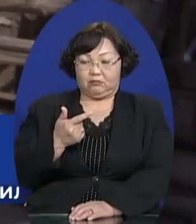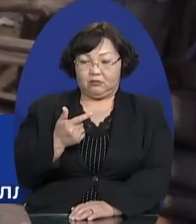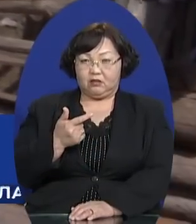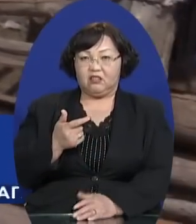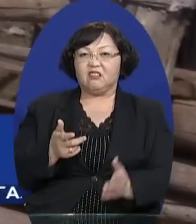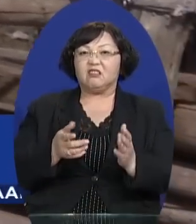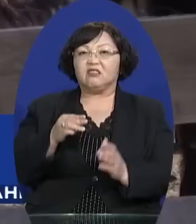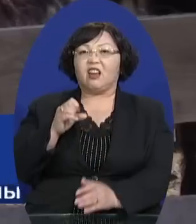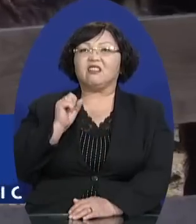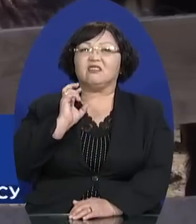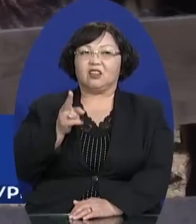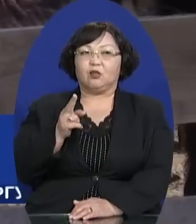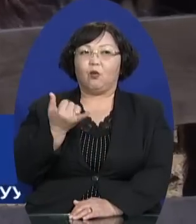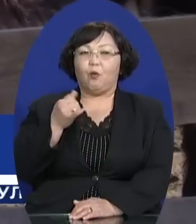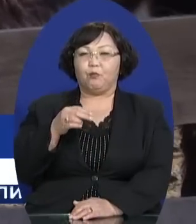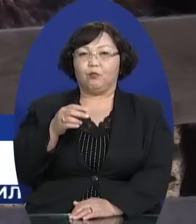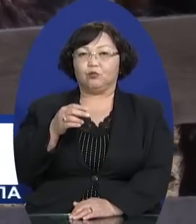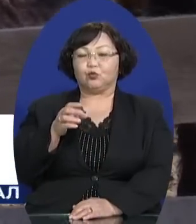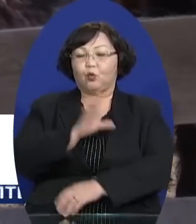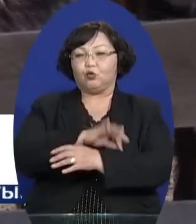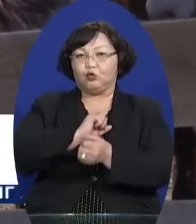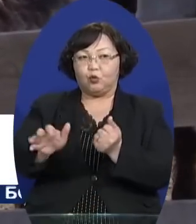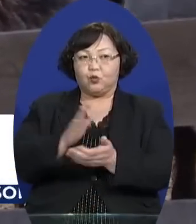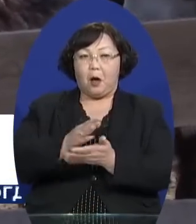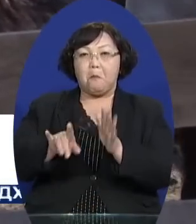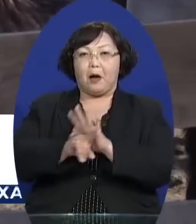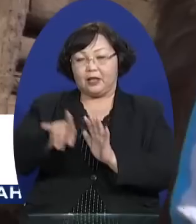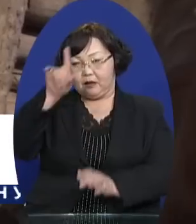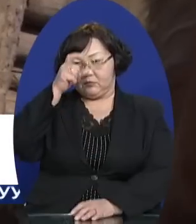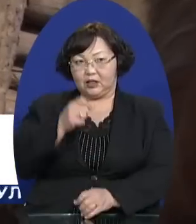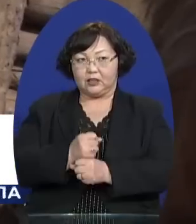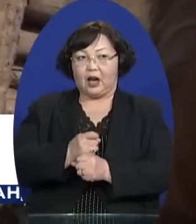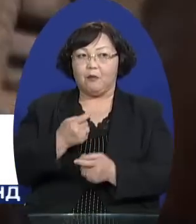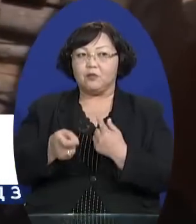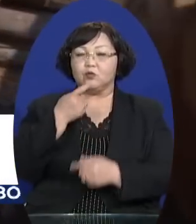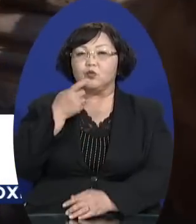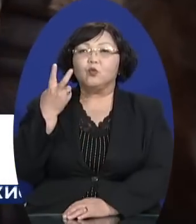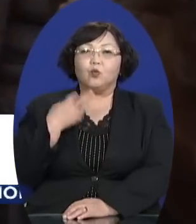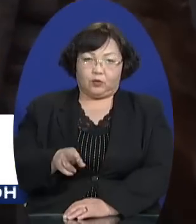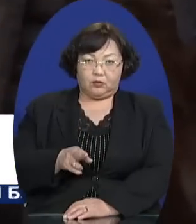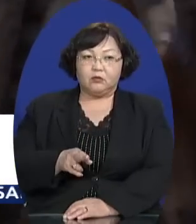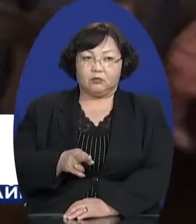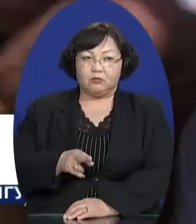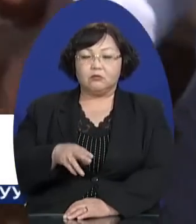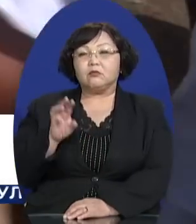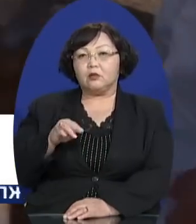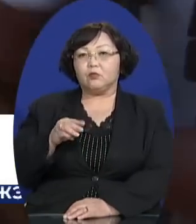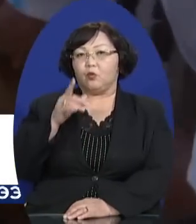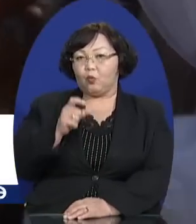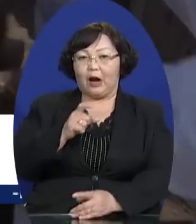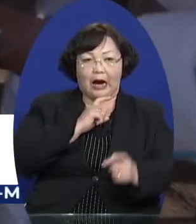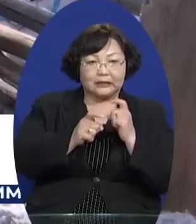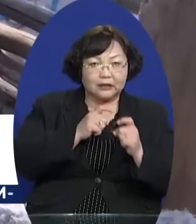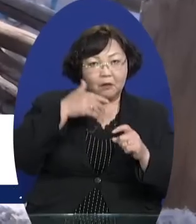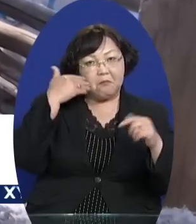суманд ажлынхан гараа гэхээсээ. Аа малын эмч ажил хүнд хүнд. Ерөнхийдөө бас хүнтэй ажил, малтай